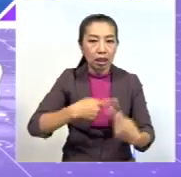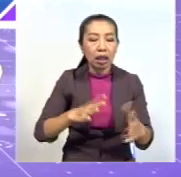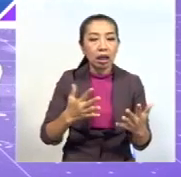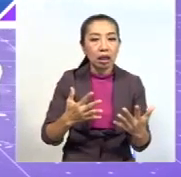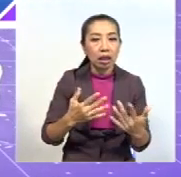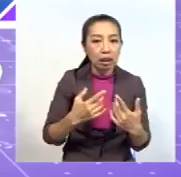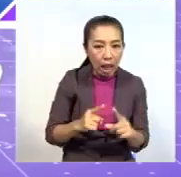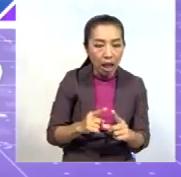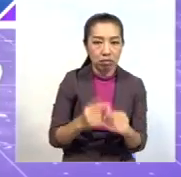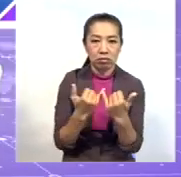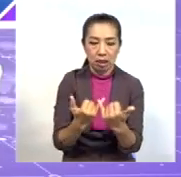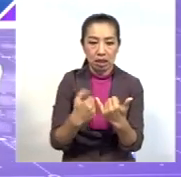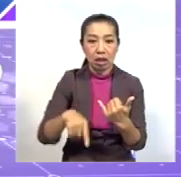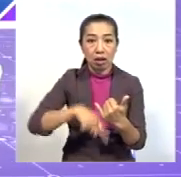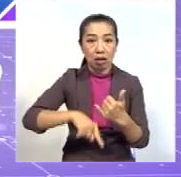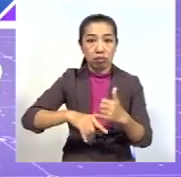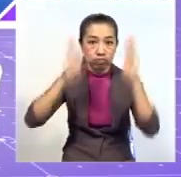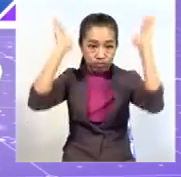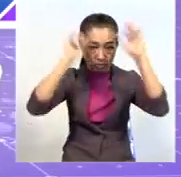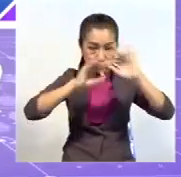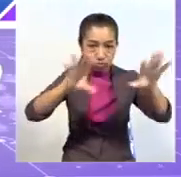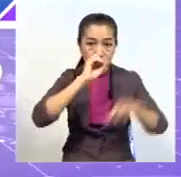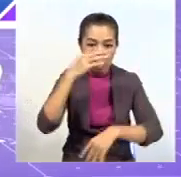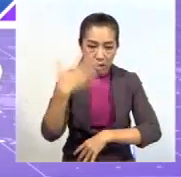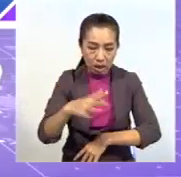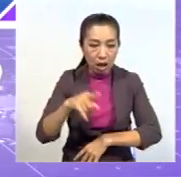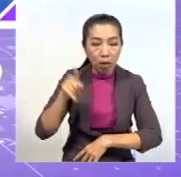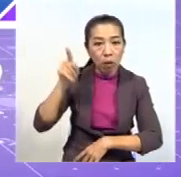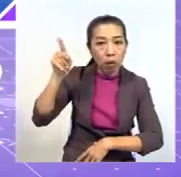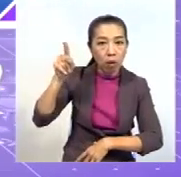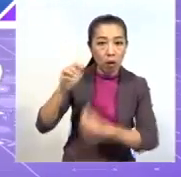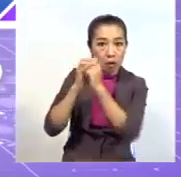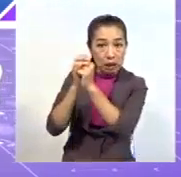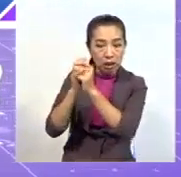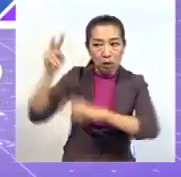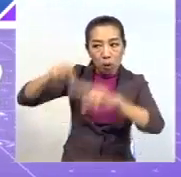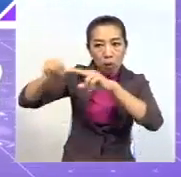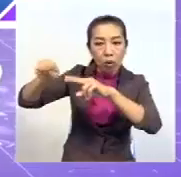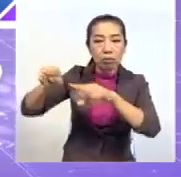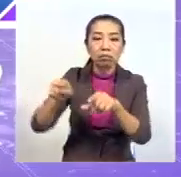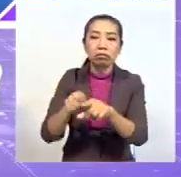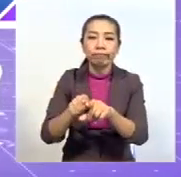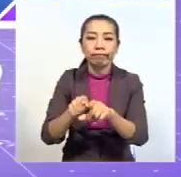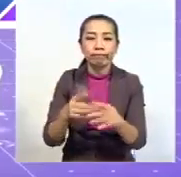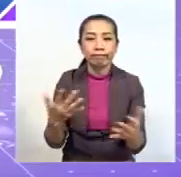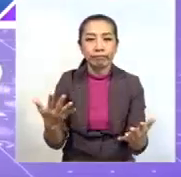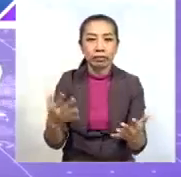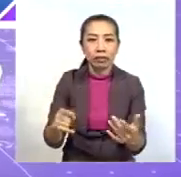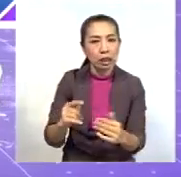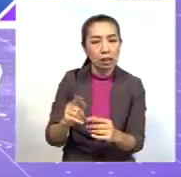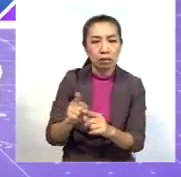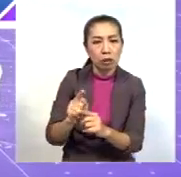ครับได้มีการประกาศยกระดับมาตรการในการควบคุมของเขาโดยเฉพาะในเรื่องของการจำกัดนะครับ